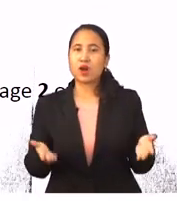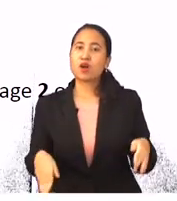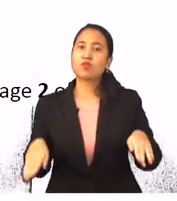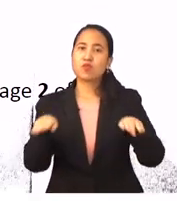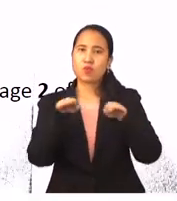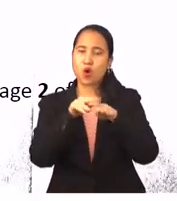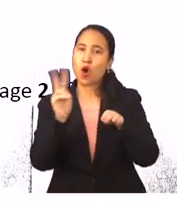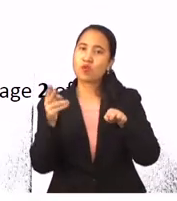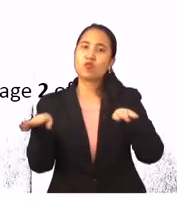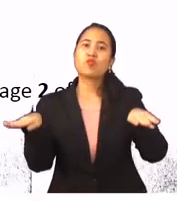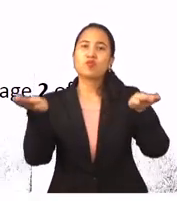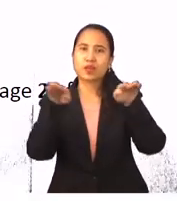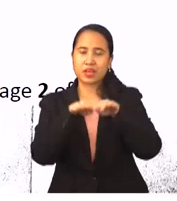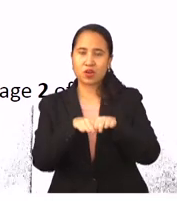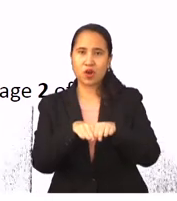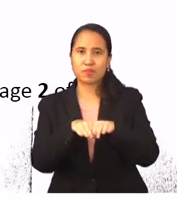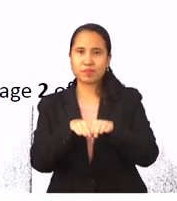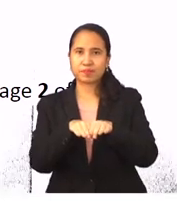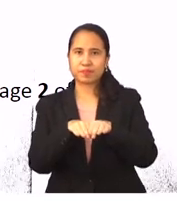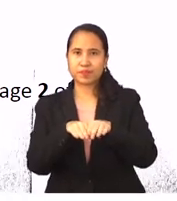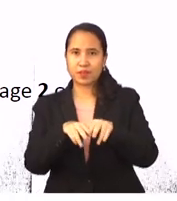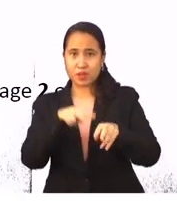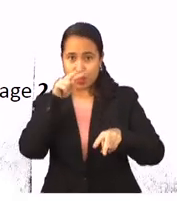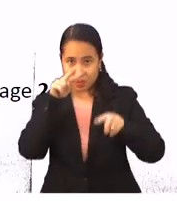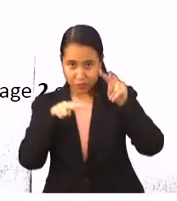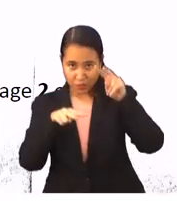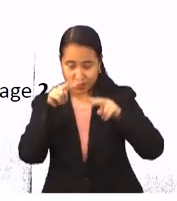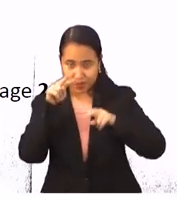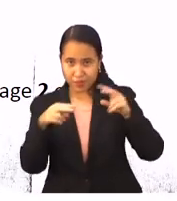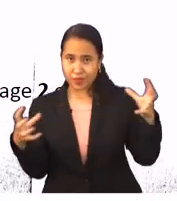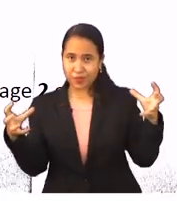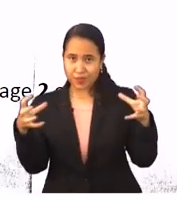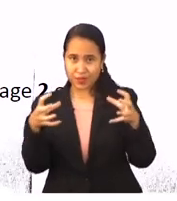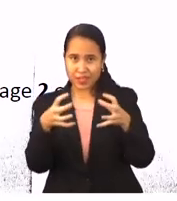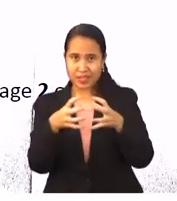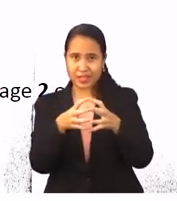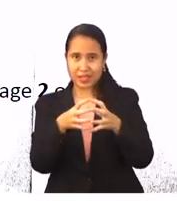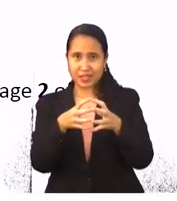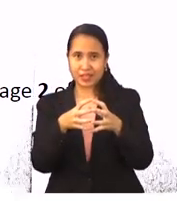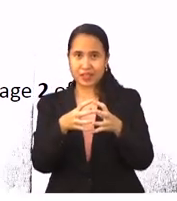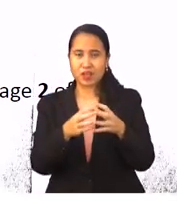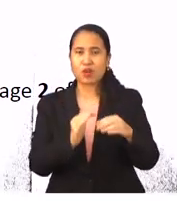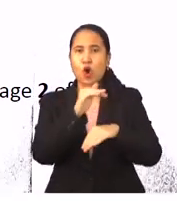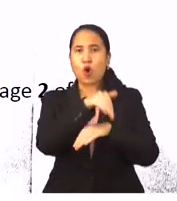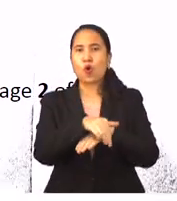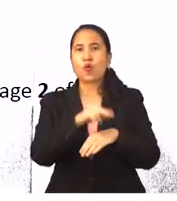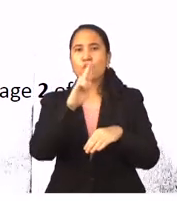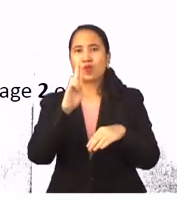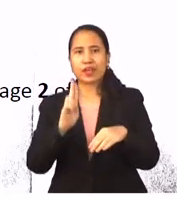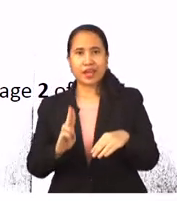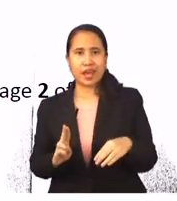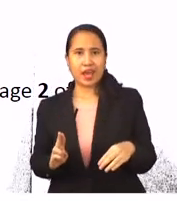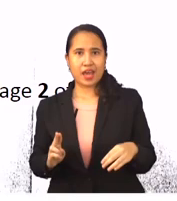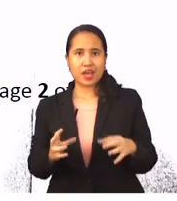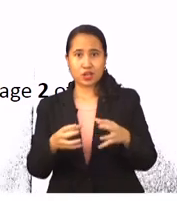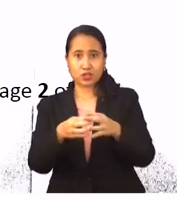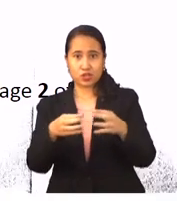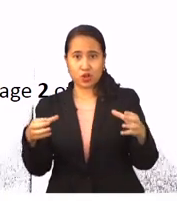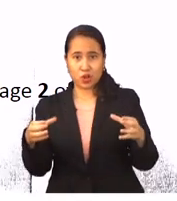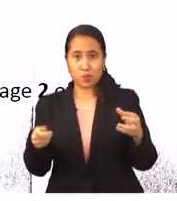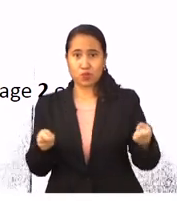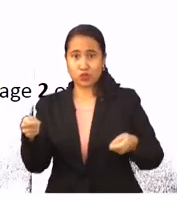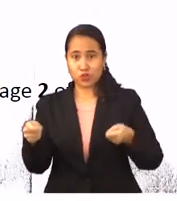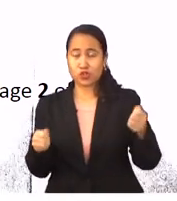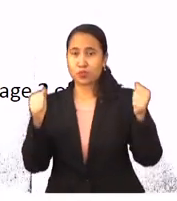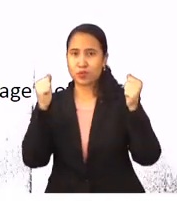overeenkomst. Ten aanzien van de beoordeling van de verenigbaarheid van besluiten van overheidsorganen, de zogenaamde